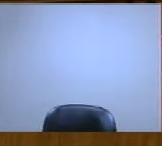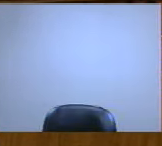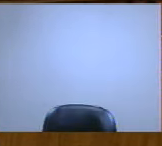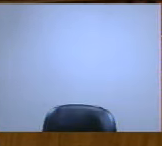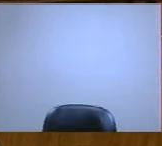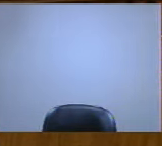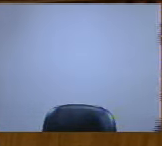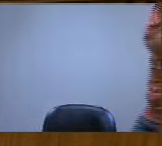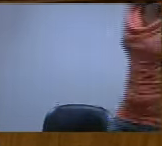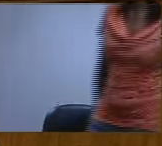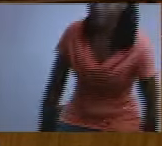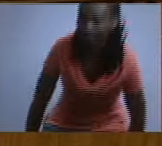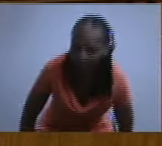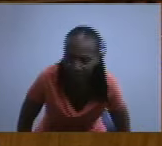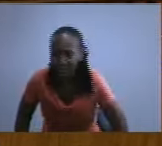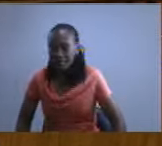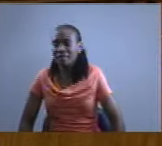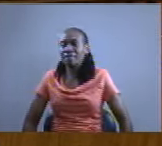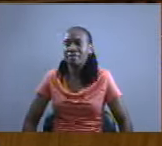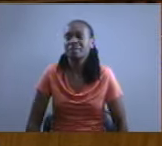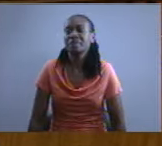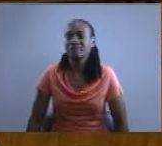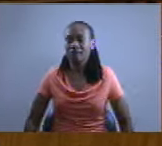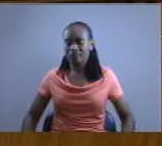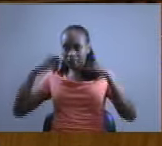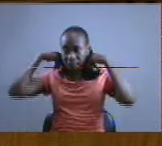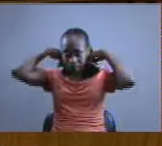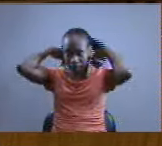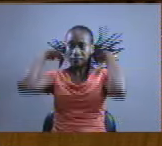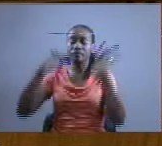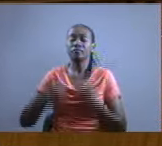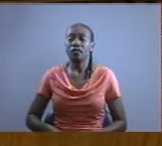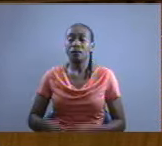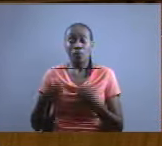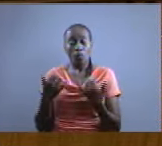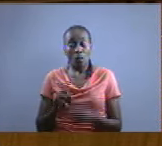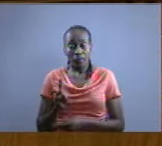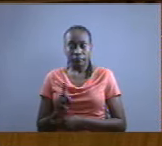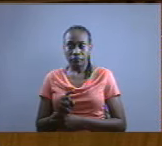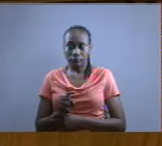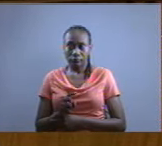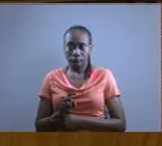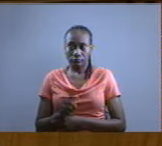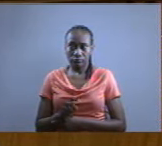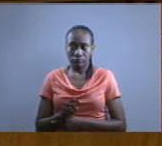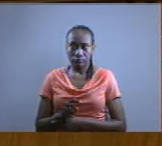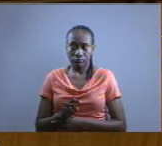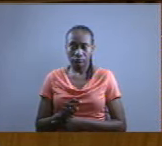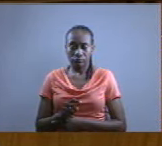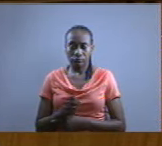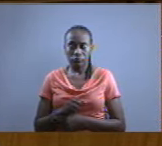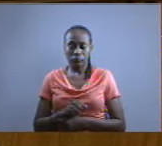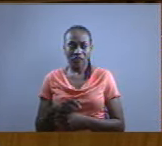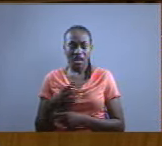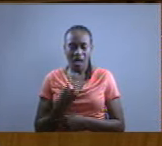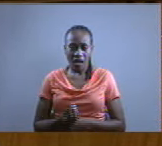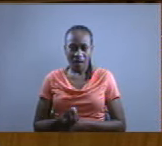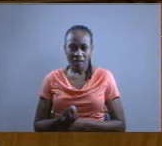verseker dat ons 'n pool beroepsaam mense het wat die inheemse tale